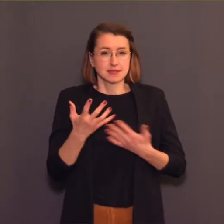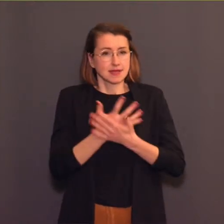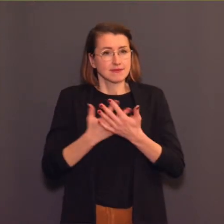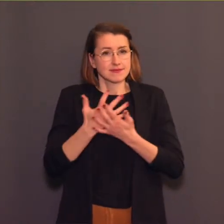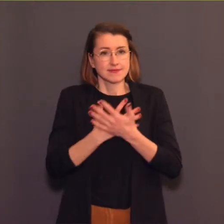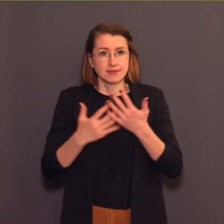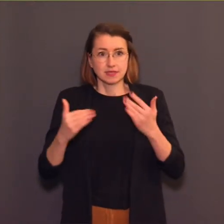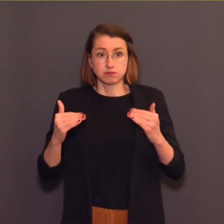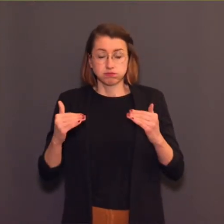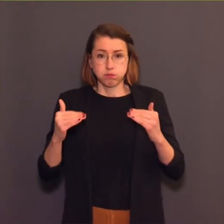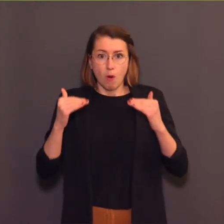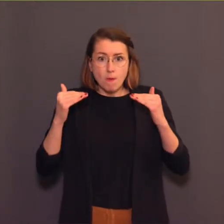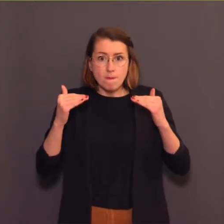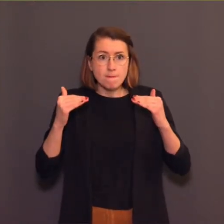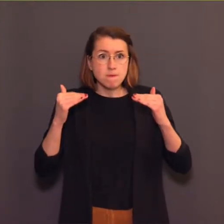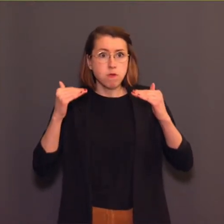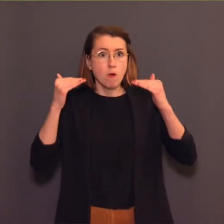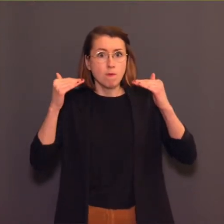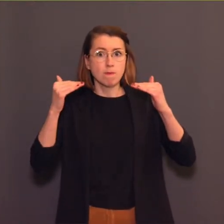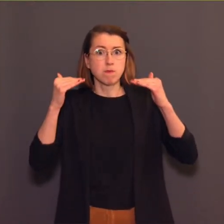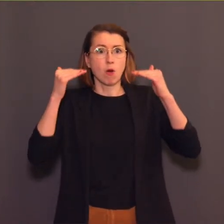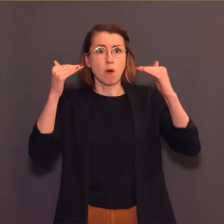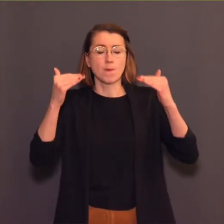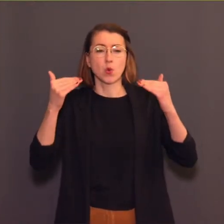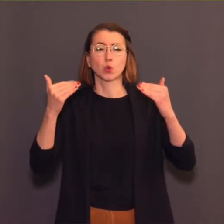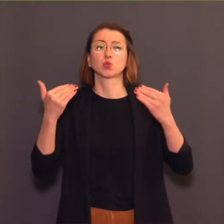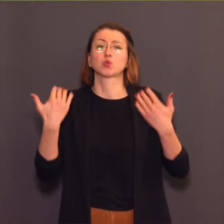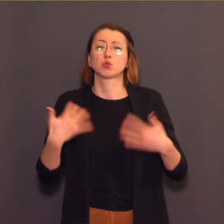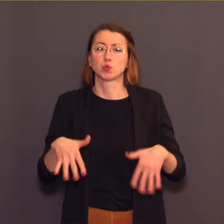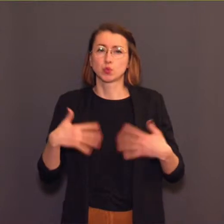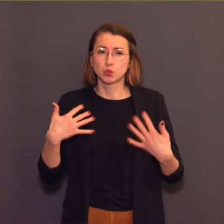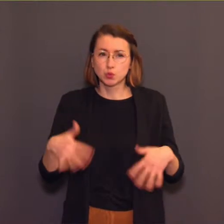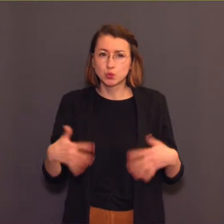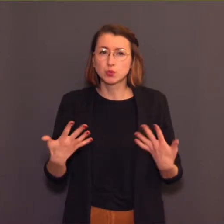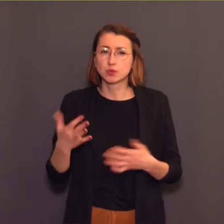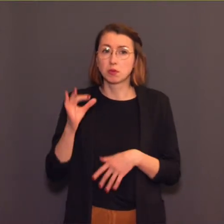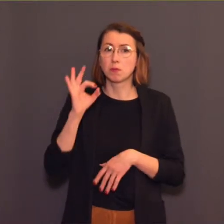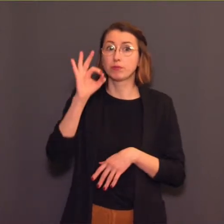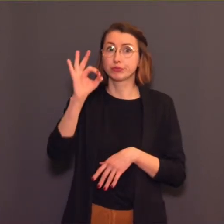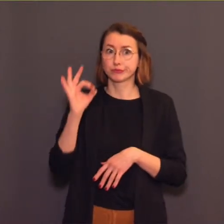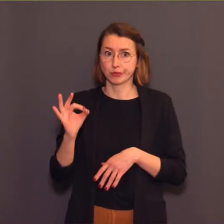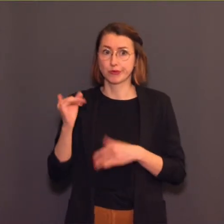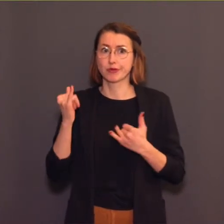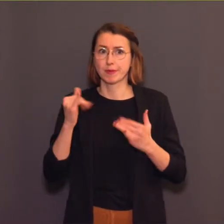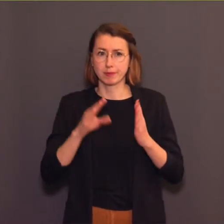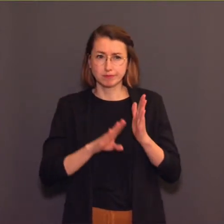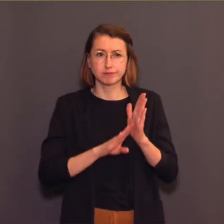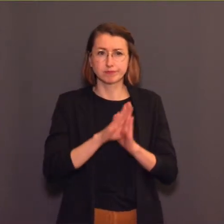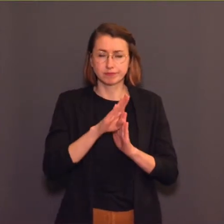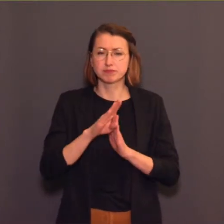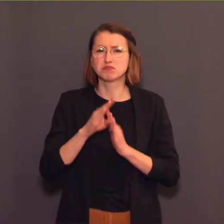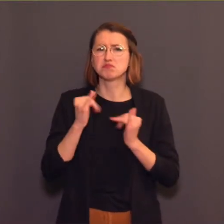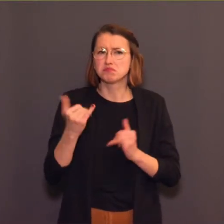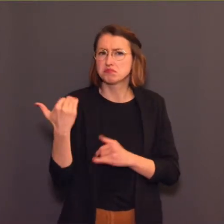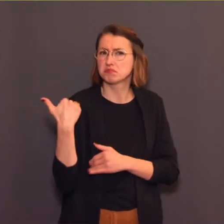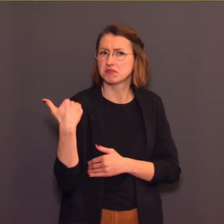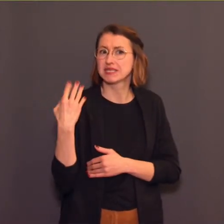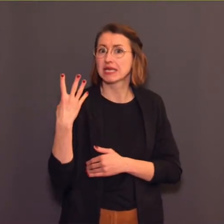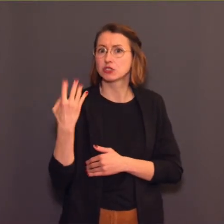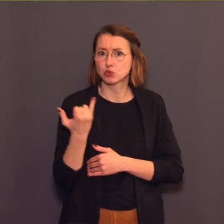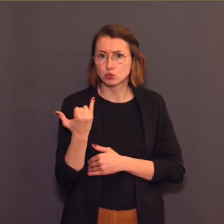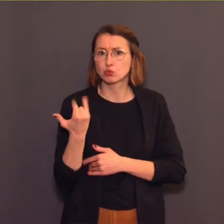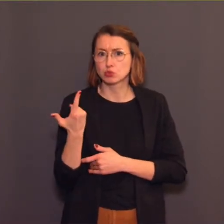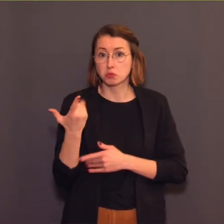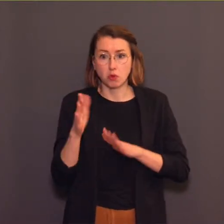d'augmentation tend à se ralentir au cours des 4 derniers jours. Nous avions, il y a 4 jours, encore une augmentation de